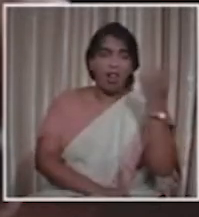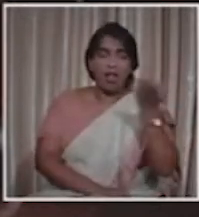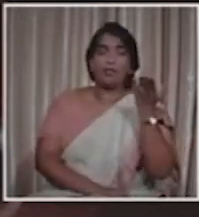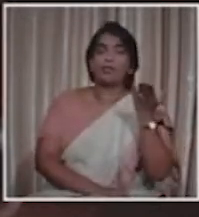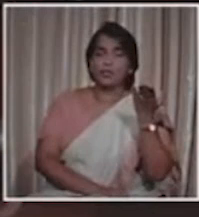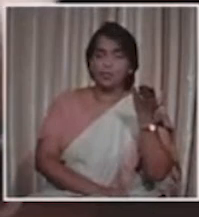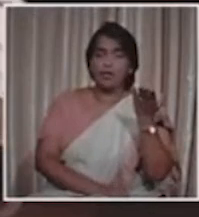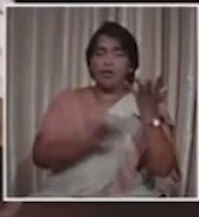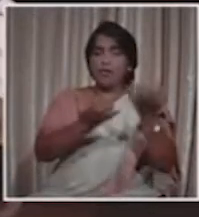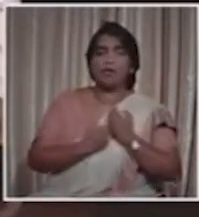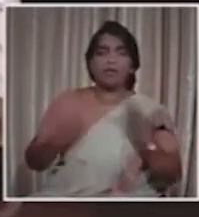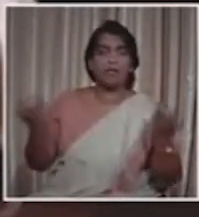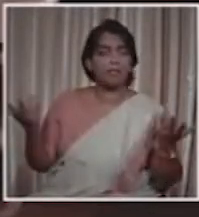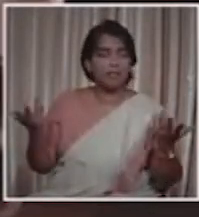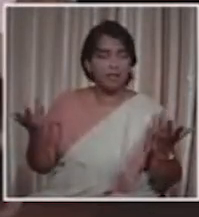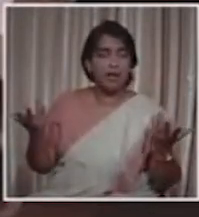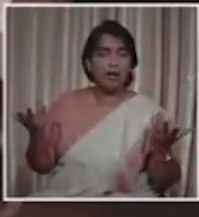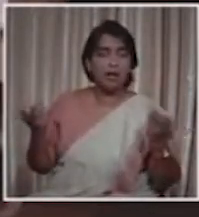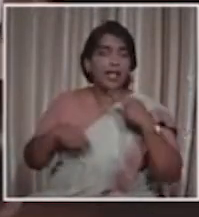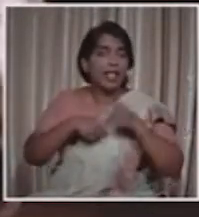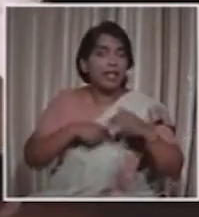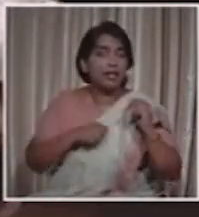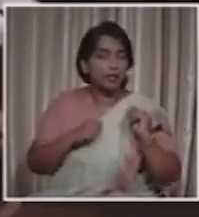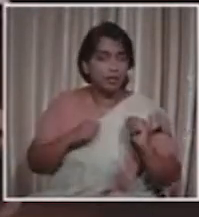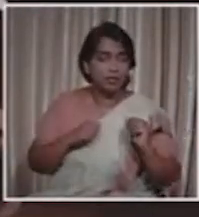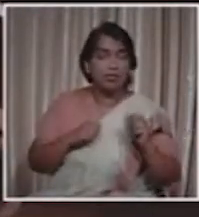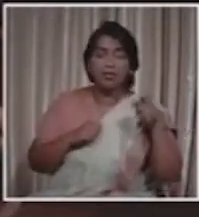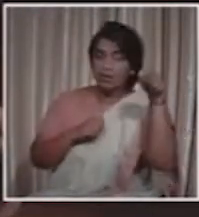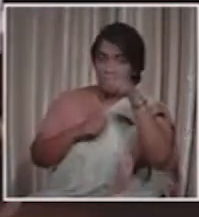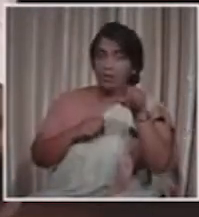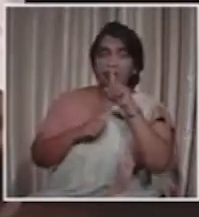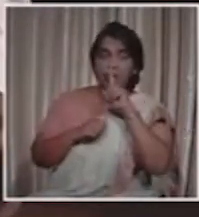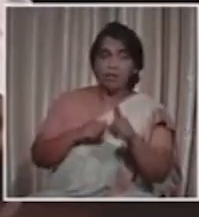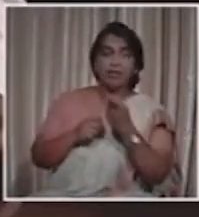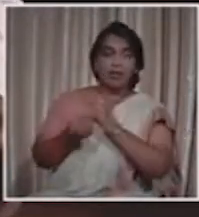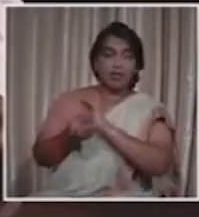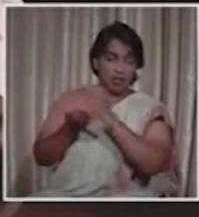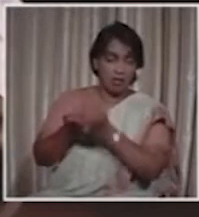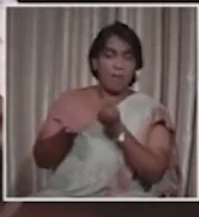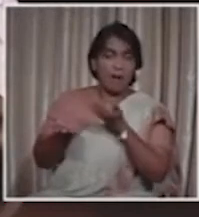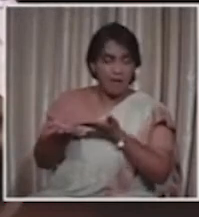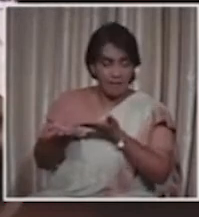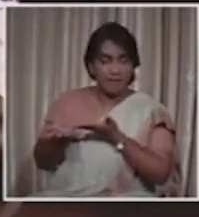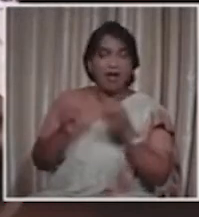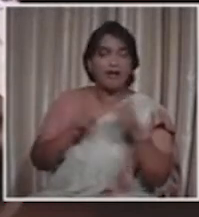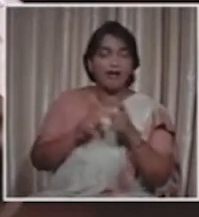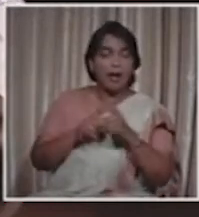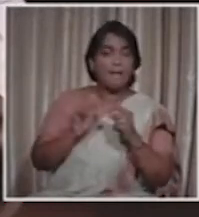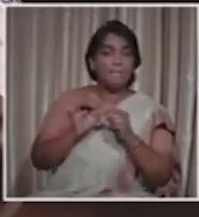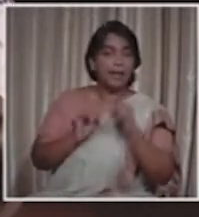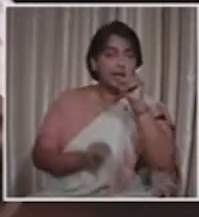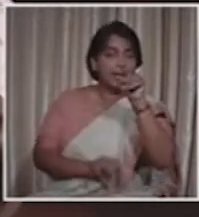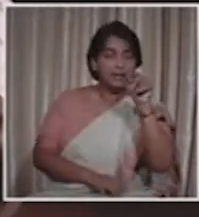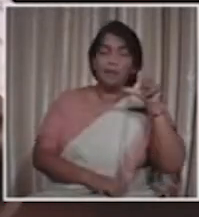ඇයි නිදහස් කරගන්න බැරි? මොකද්ද හේතුව? දැන් ඔබතුමන්ලා කියනවා සංචිතවල තිබුණලු ඩොලර් බිලියන